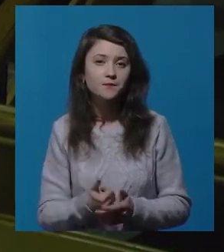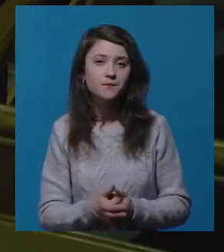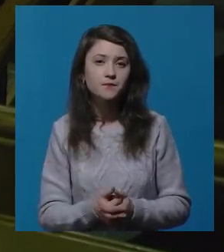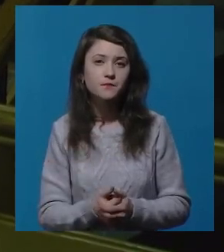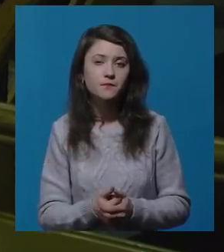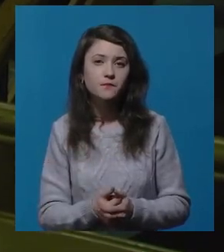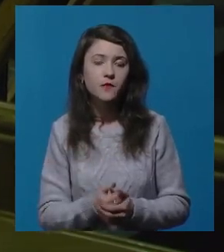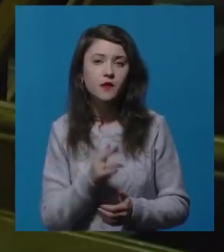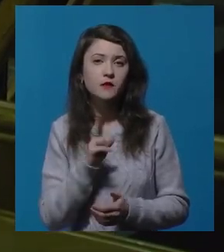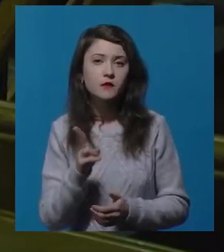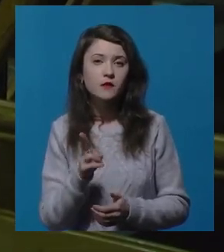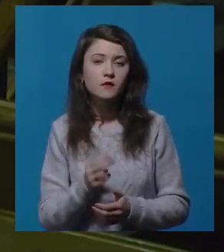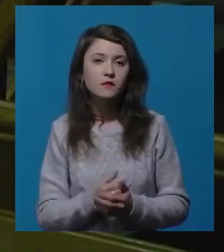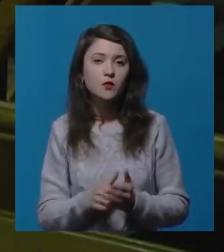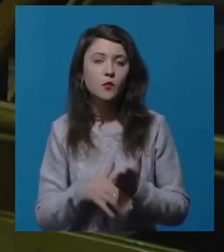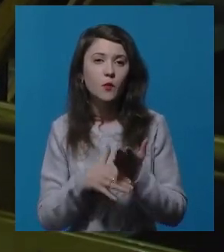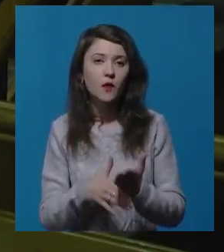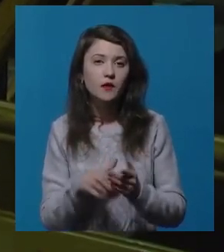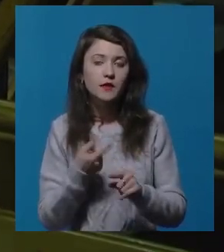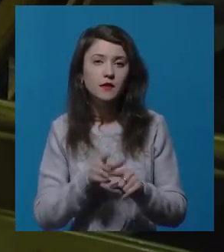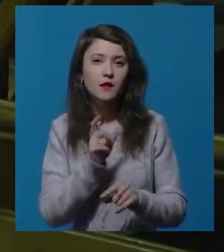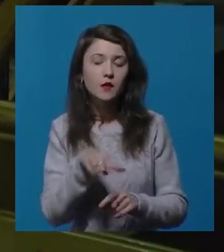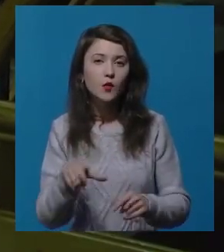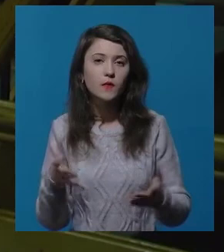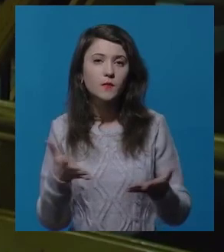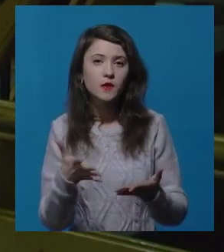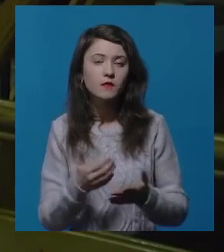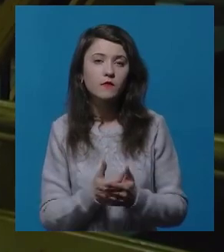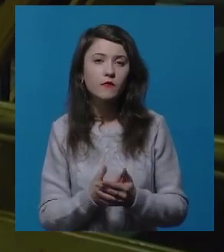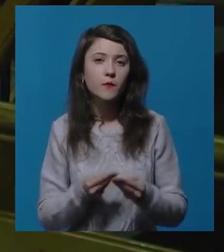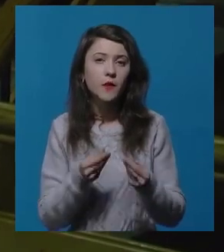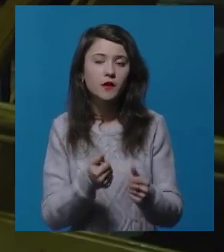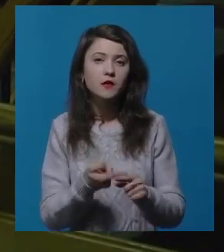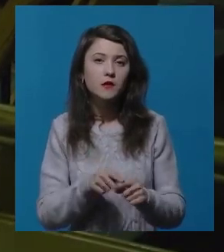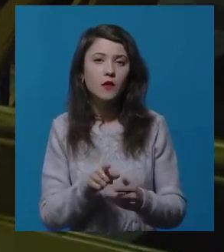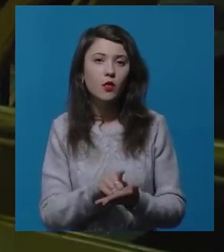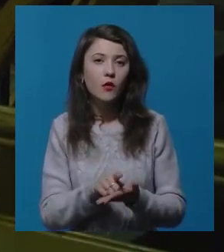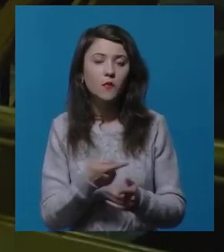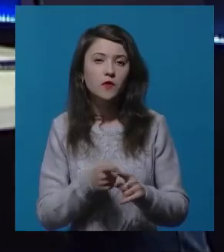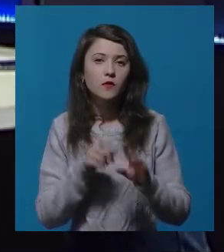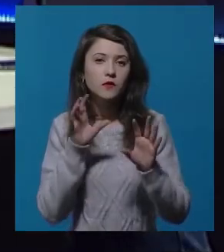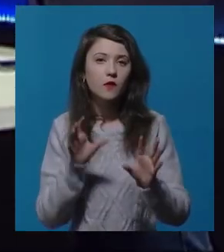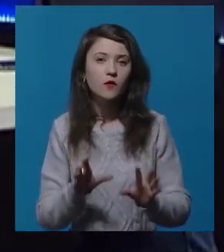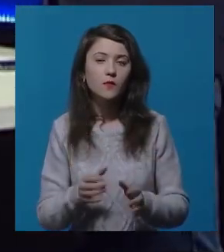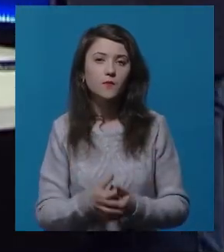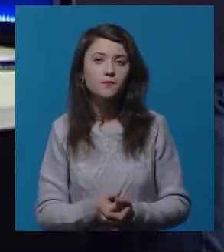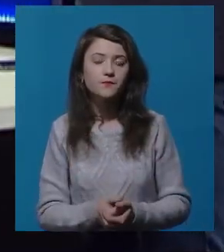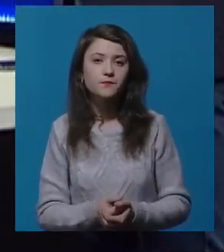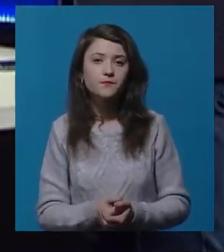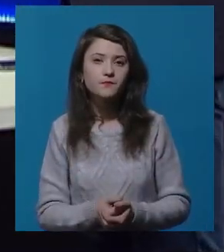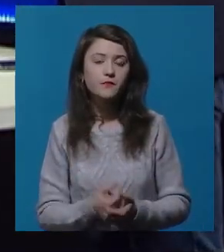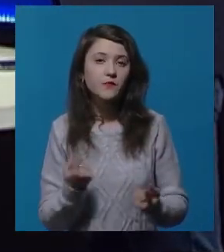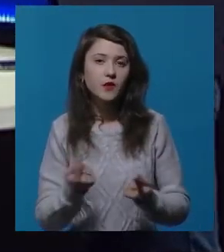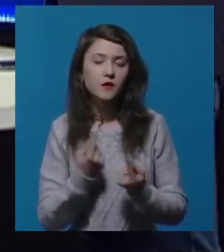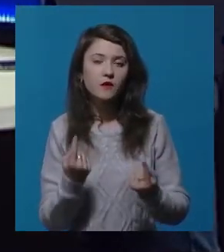як допомагати цим людям, на які вплинуть ці норми нові цього закону? Звичайно. Власне,